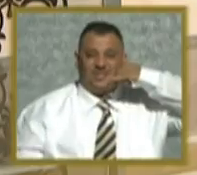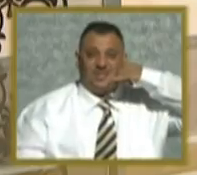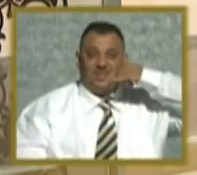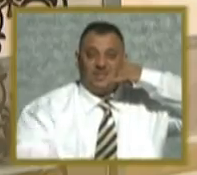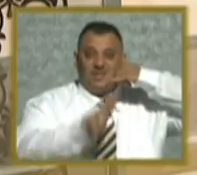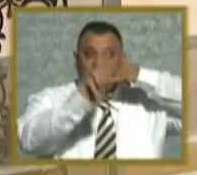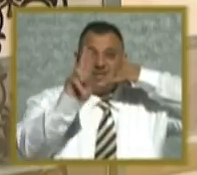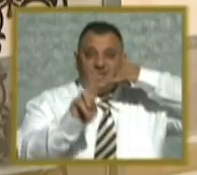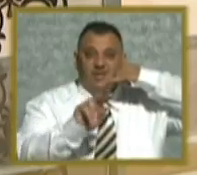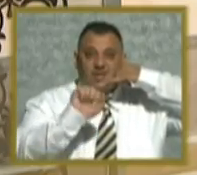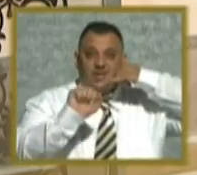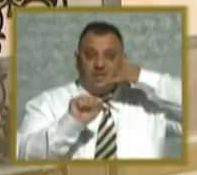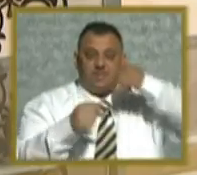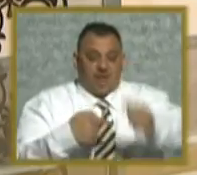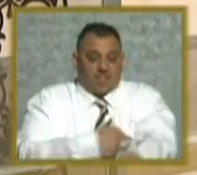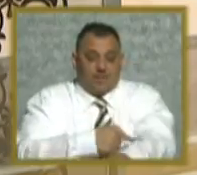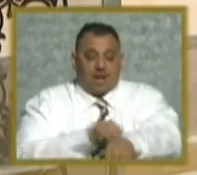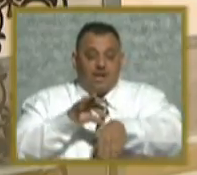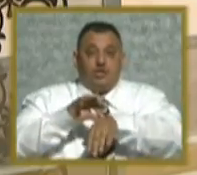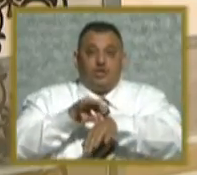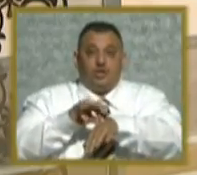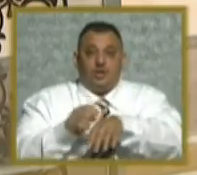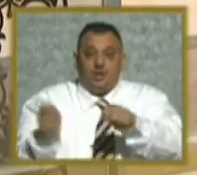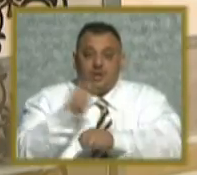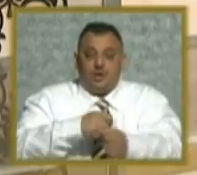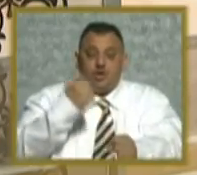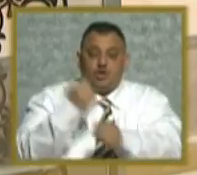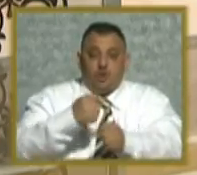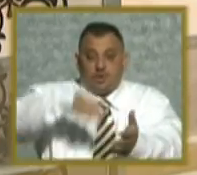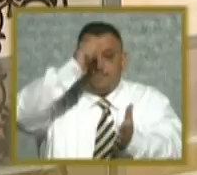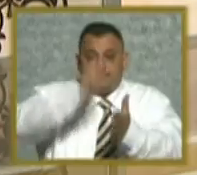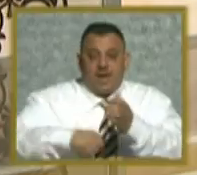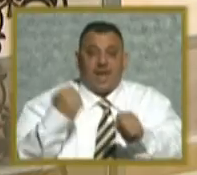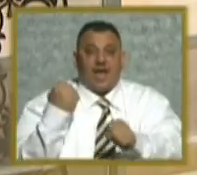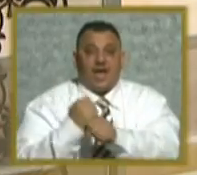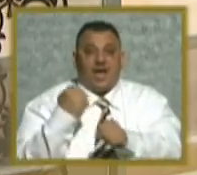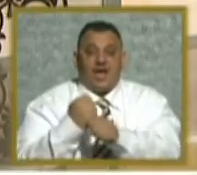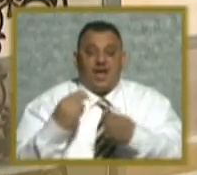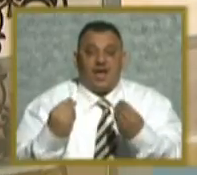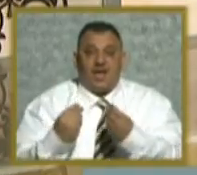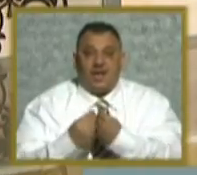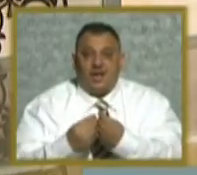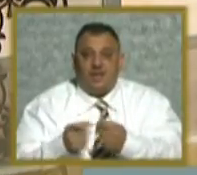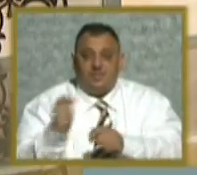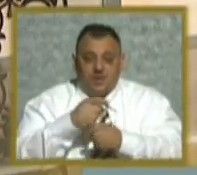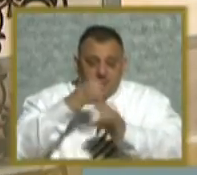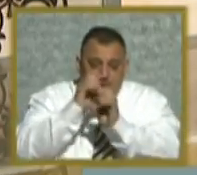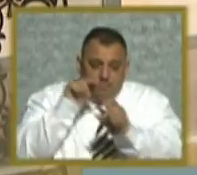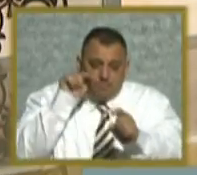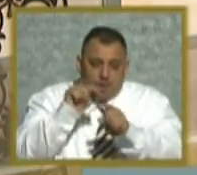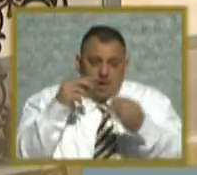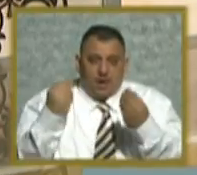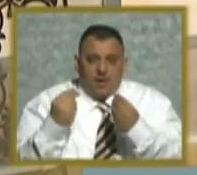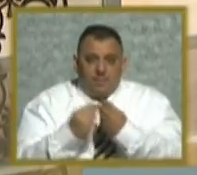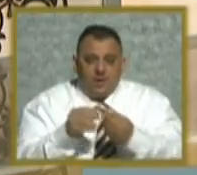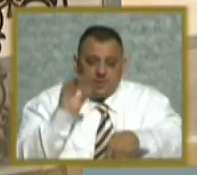سمحت شيخ، أنا طبيبة جلدية وحصلت عقد عمل في مكان أني أشتغل في خصوص مواضيع الليزر والفيلر اللي هي